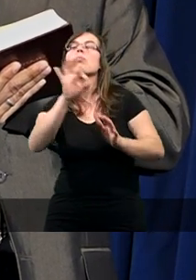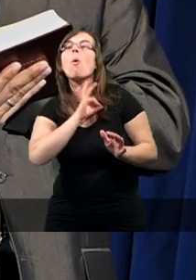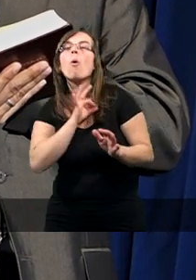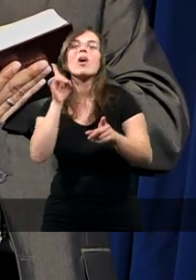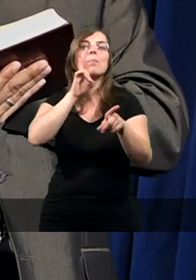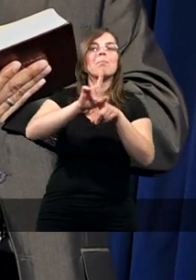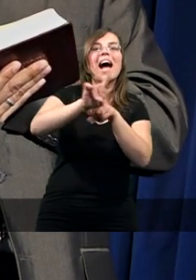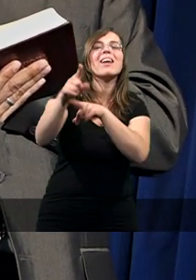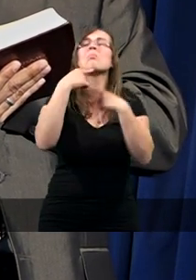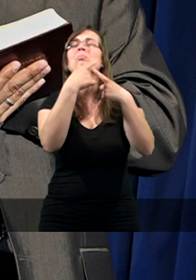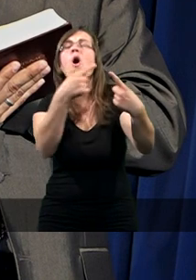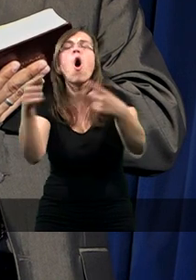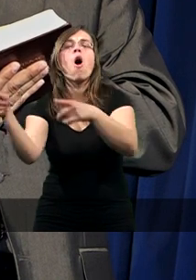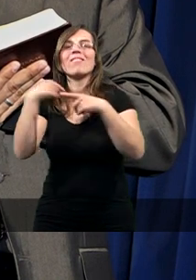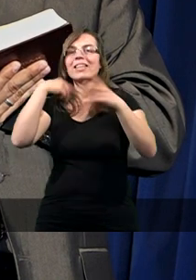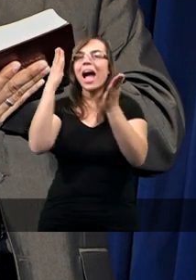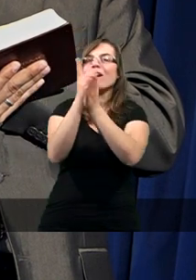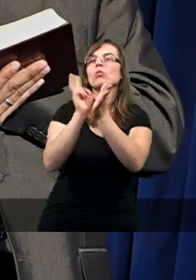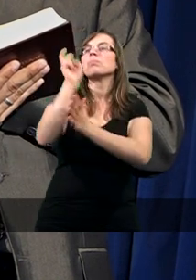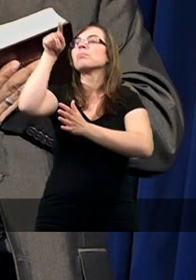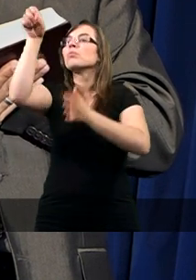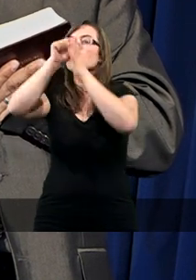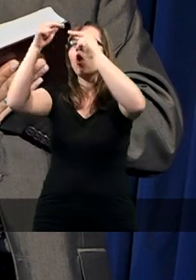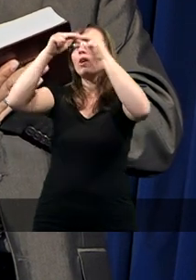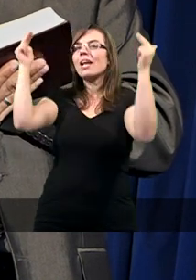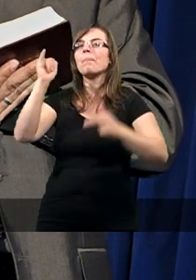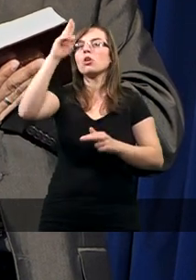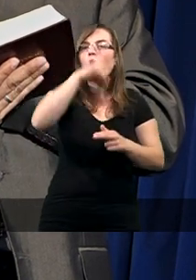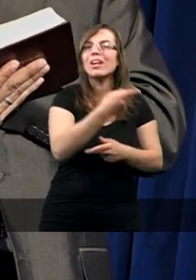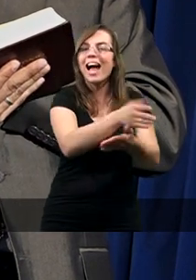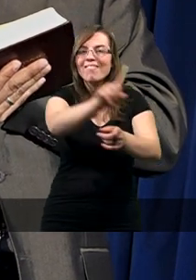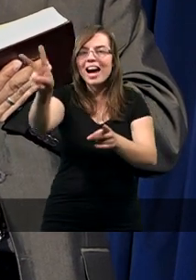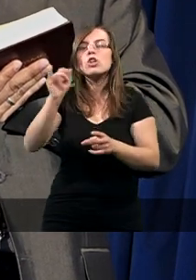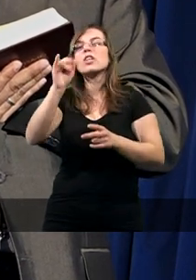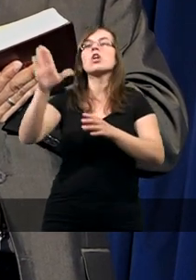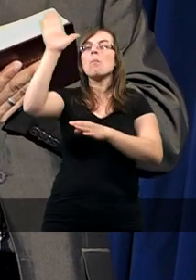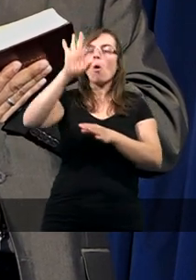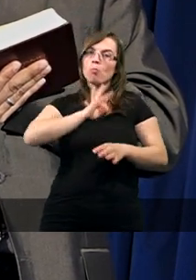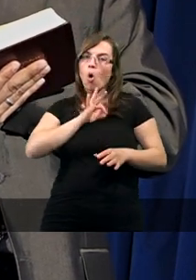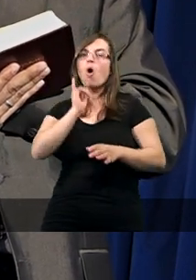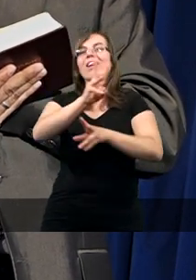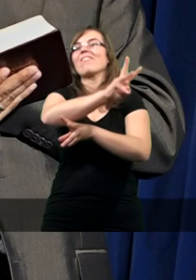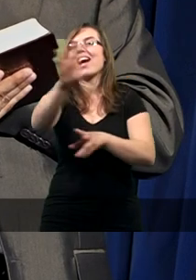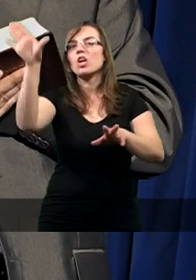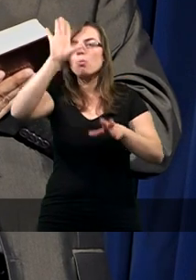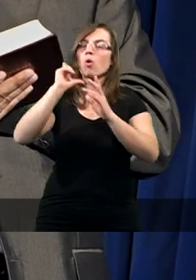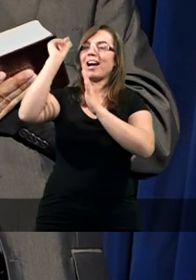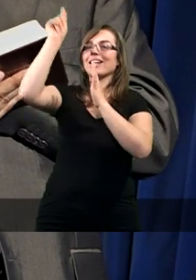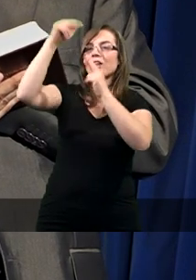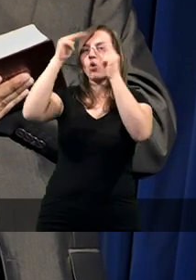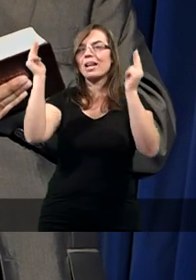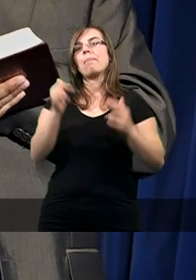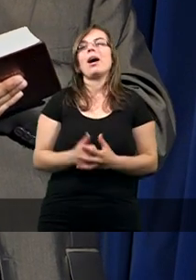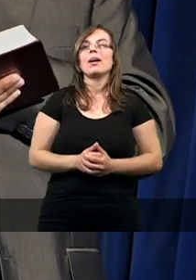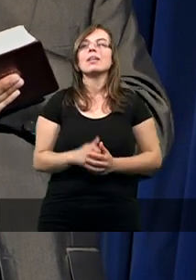braci moich i powiedz im, wstępuję do Ojca mego i Ojca waszego, do Boga mego i Boga waszego. And she fell